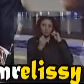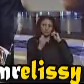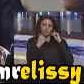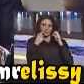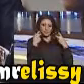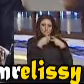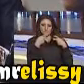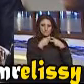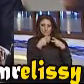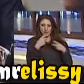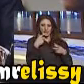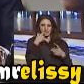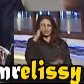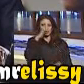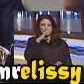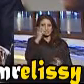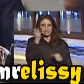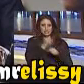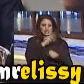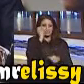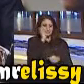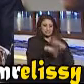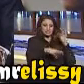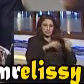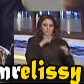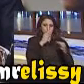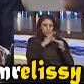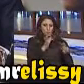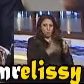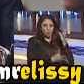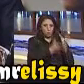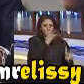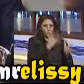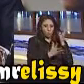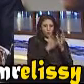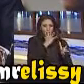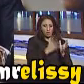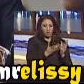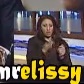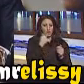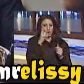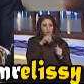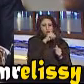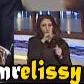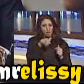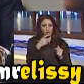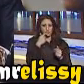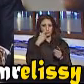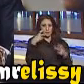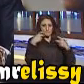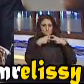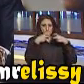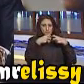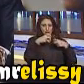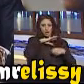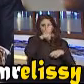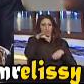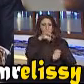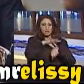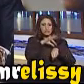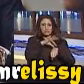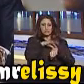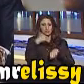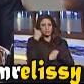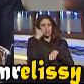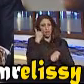مقلب شقة تعبان العمومي اللي خلف محطة الكهرباء، مما يؤدي لإصابة الأهالي بأضرار صحية جسيمة. أخاطب